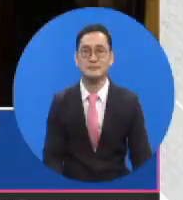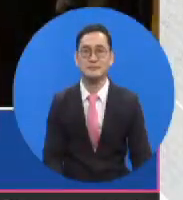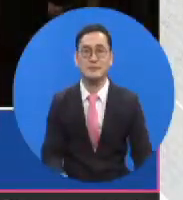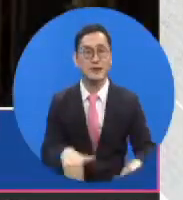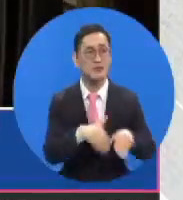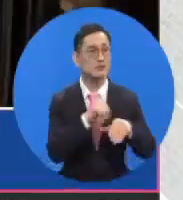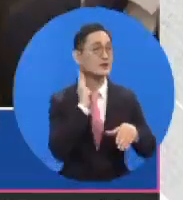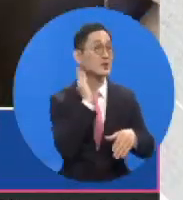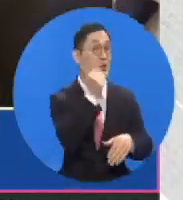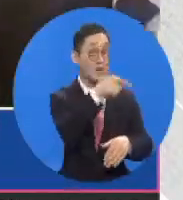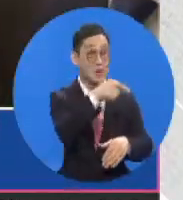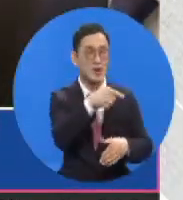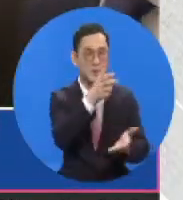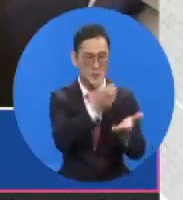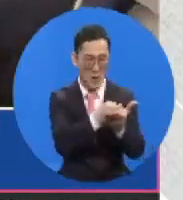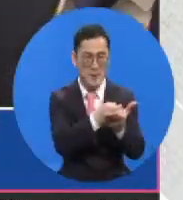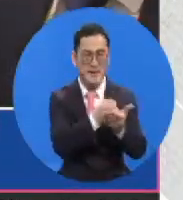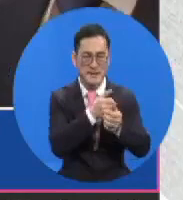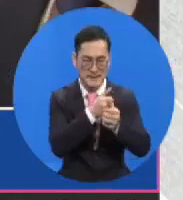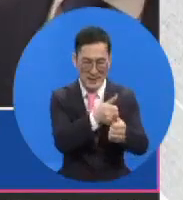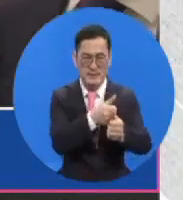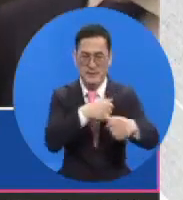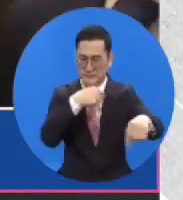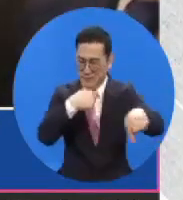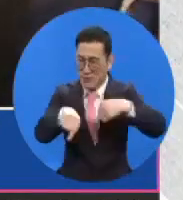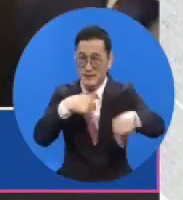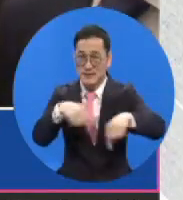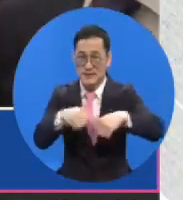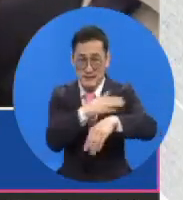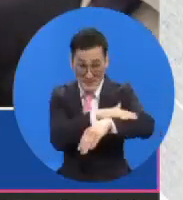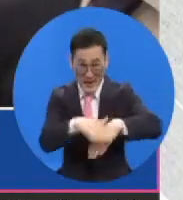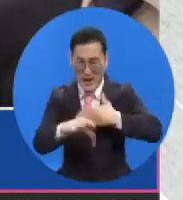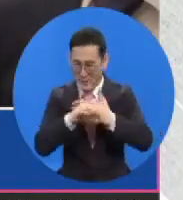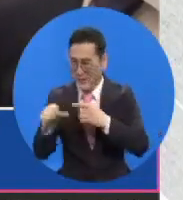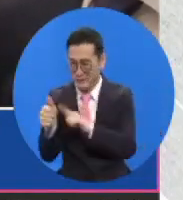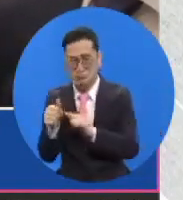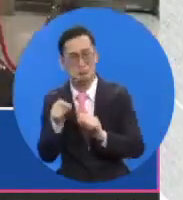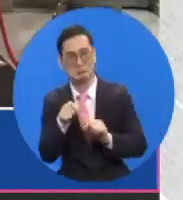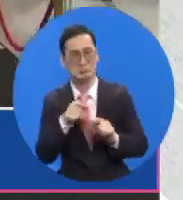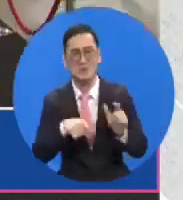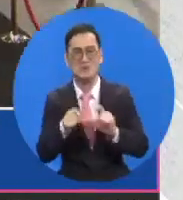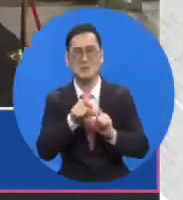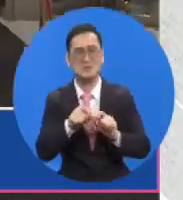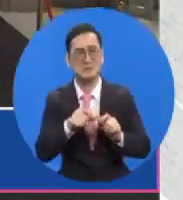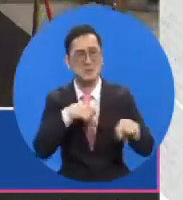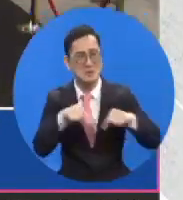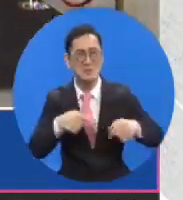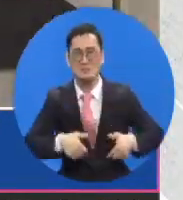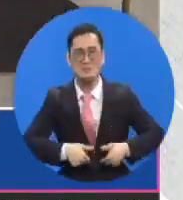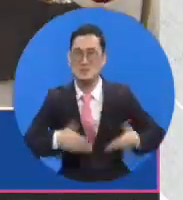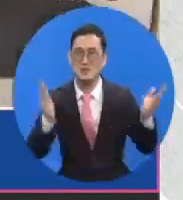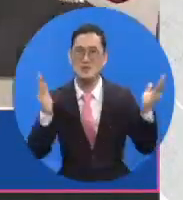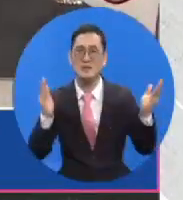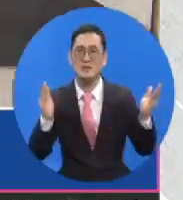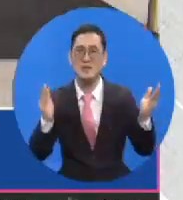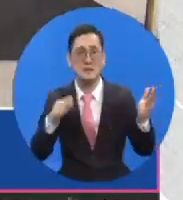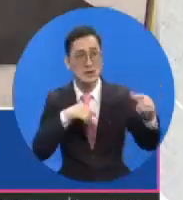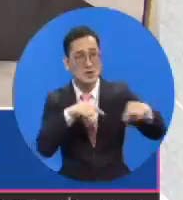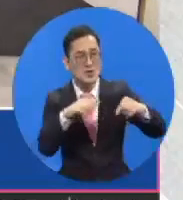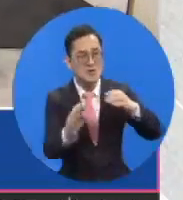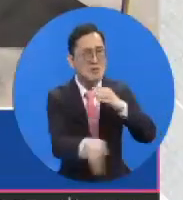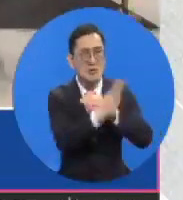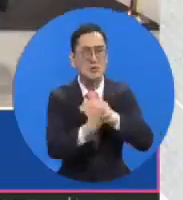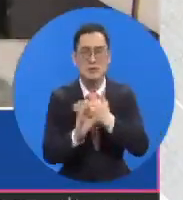법과 원칙, 도덕과 상식에 맞춰서 현 정부를 어떻게 끌고 가는지 국민의 요구가 그다음 윤석열 총장을 불러낼지 말지를 결정한다고 생각합니다.